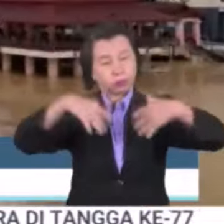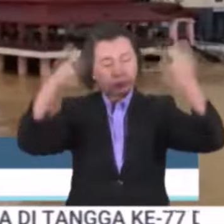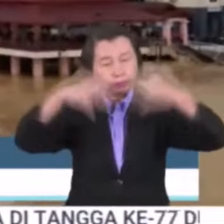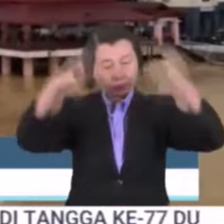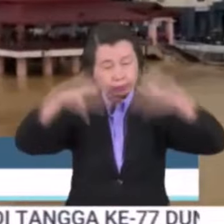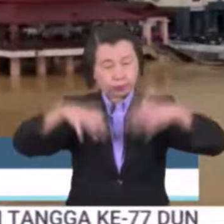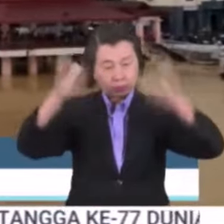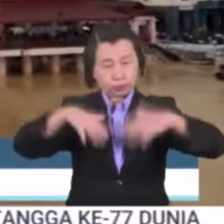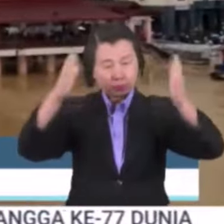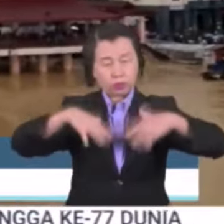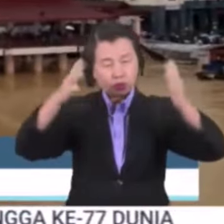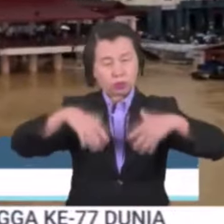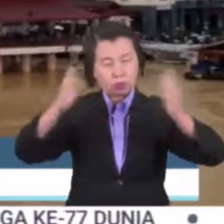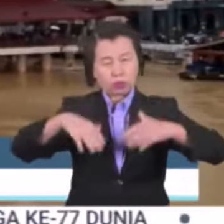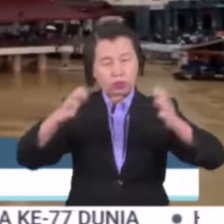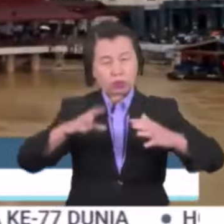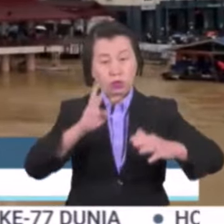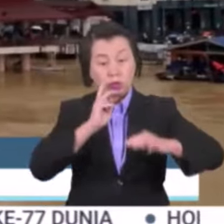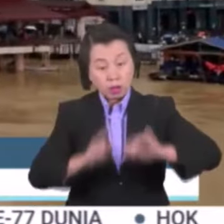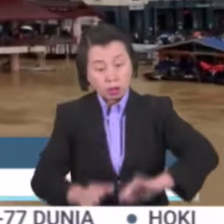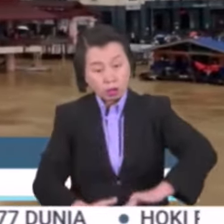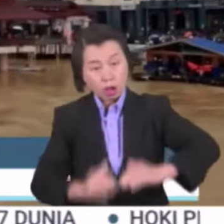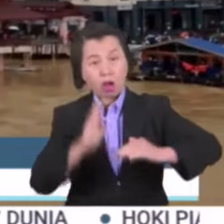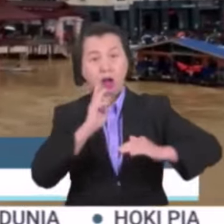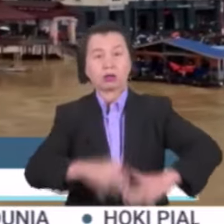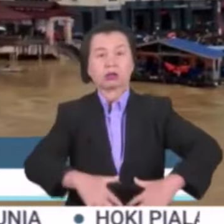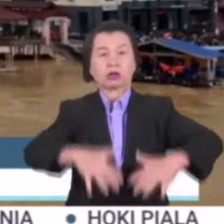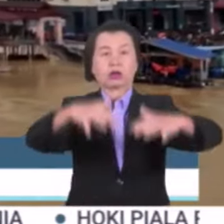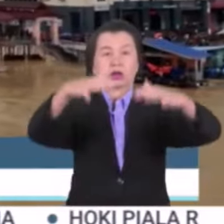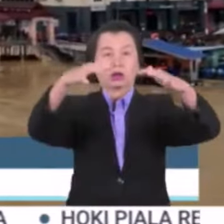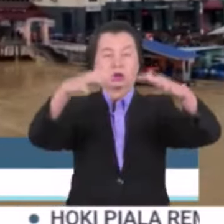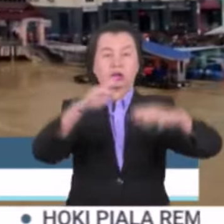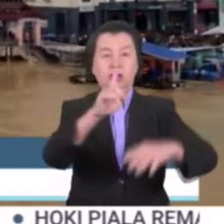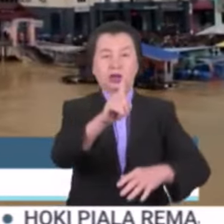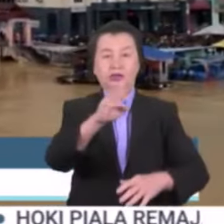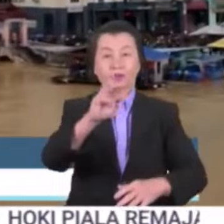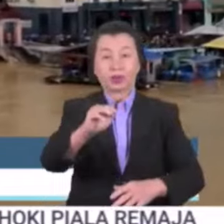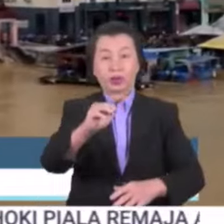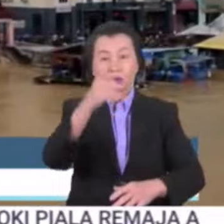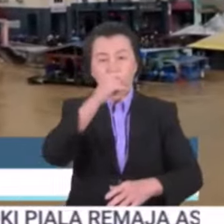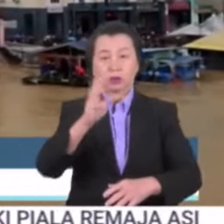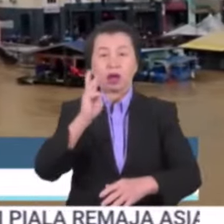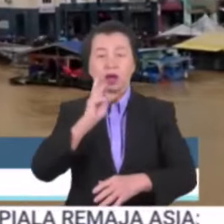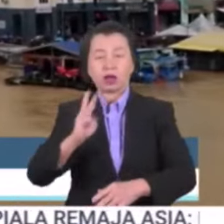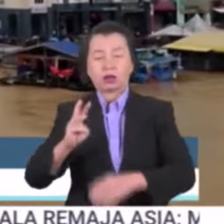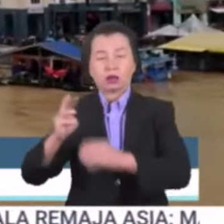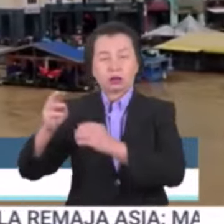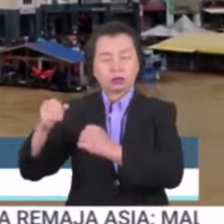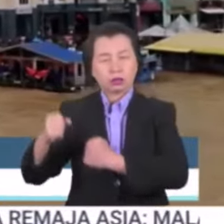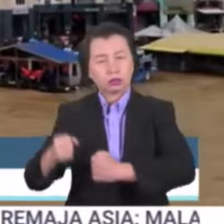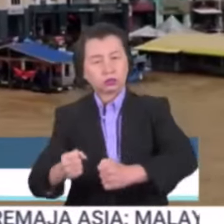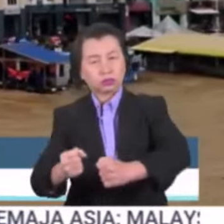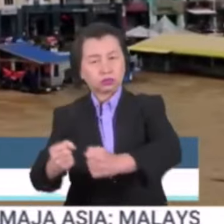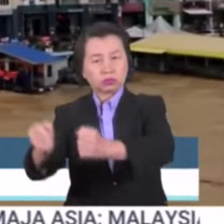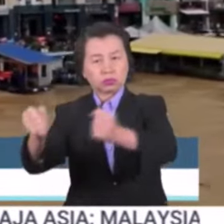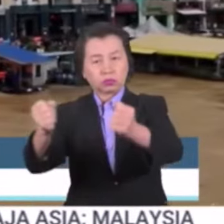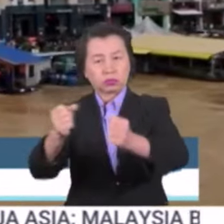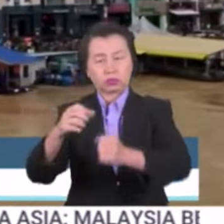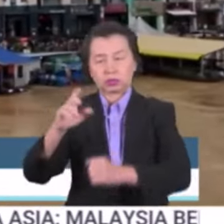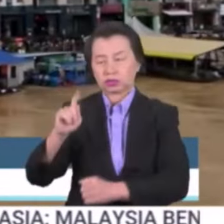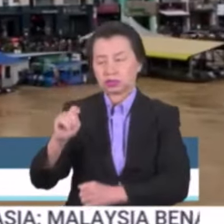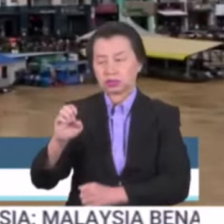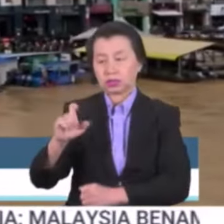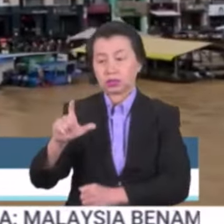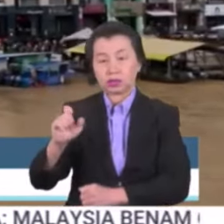berlaku hampir menenggelamkan kediaman mereka lebih 1 meter ekoran limpahan air sungai